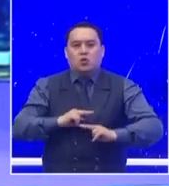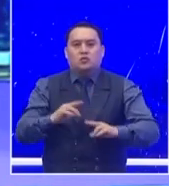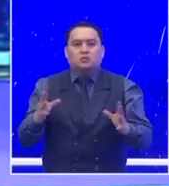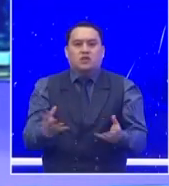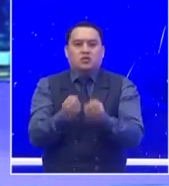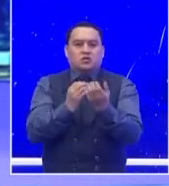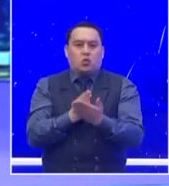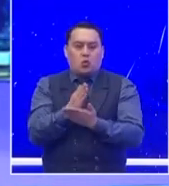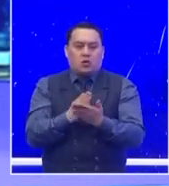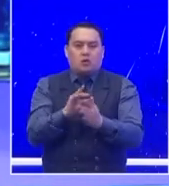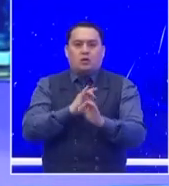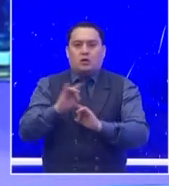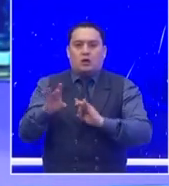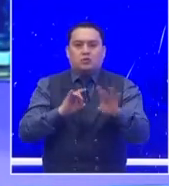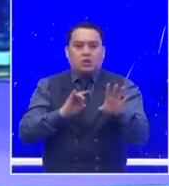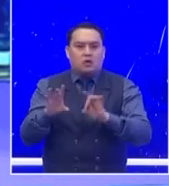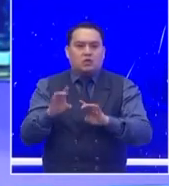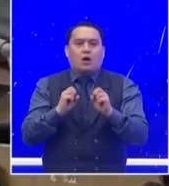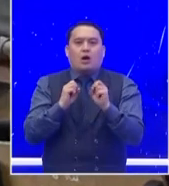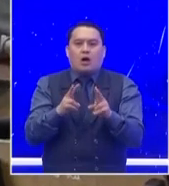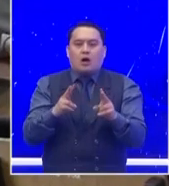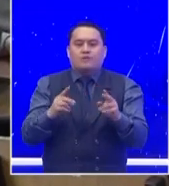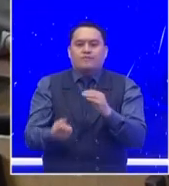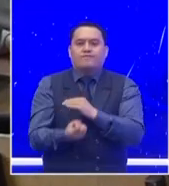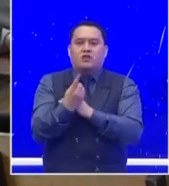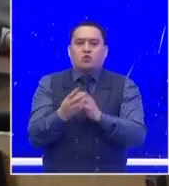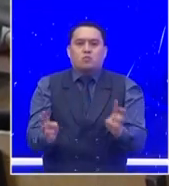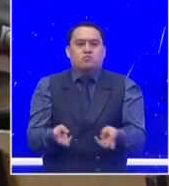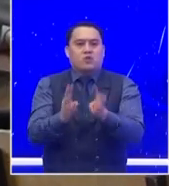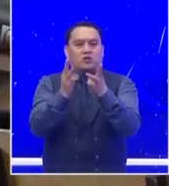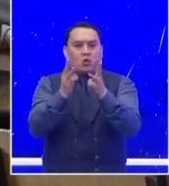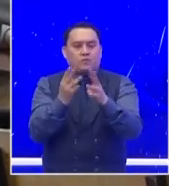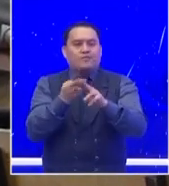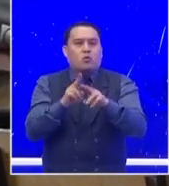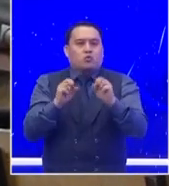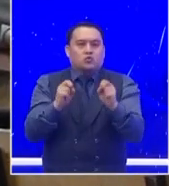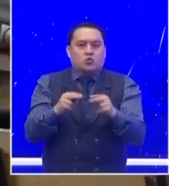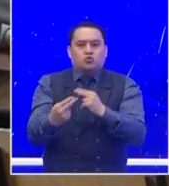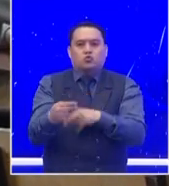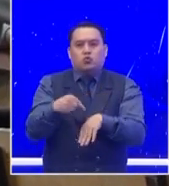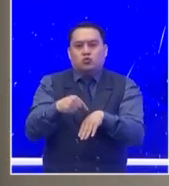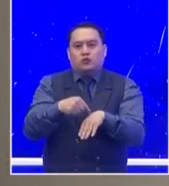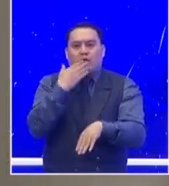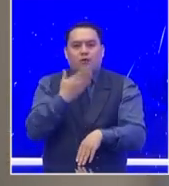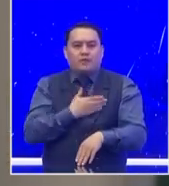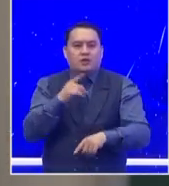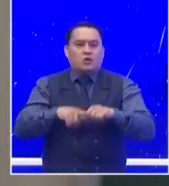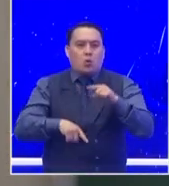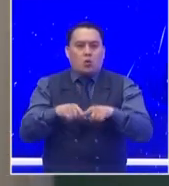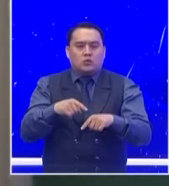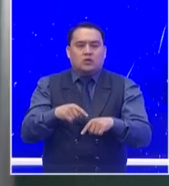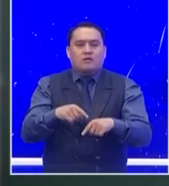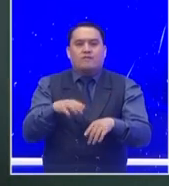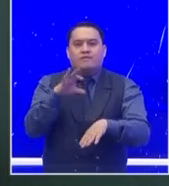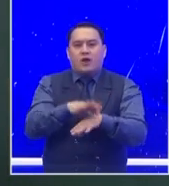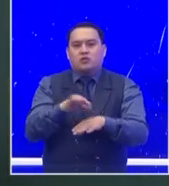ЧС. Ребятам рассказали, как правильно себя вести при возникновении пожара, прививая подрастающему поколению чувство патриотизма. Пожарные привели